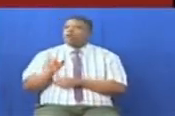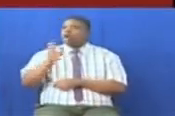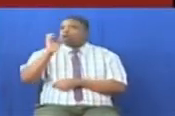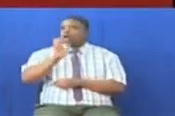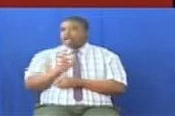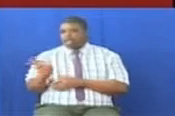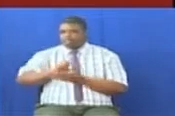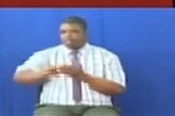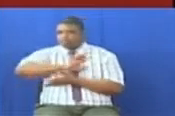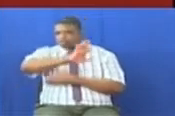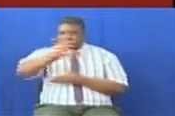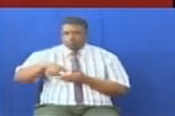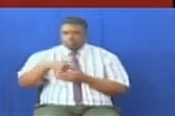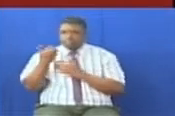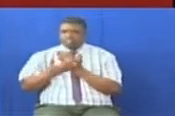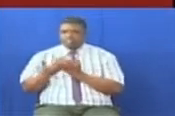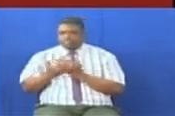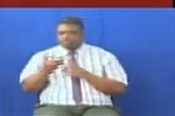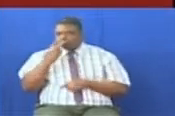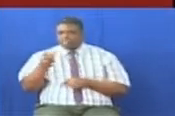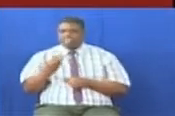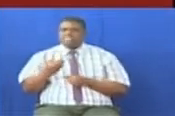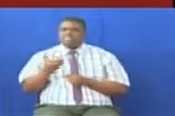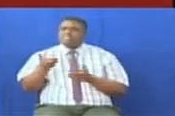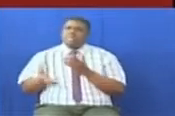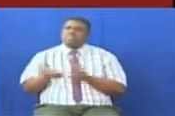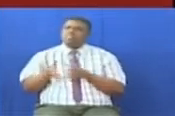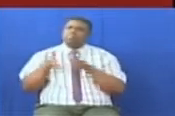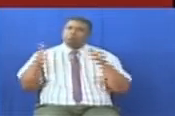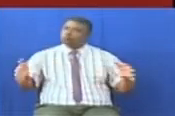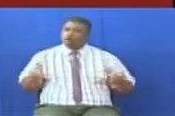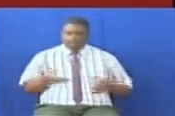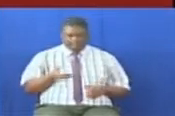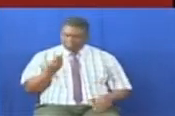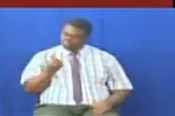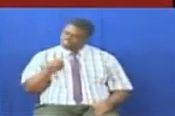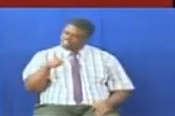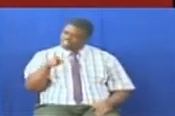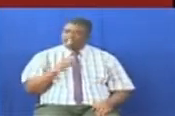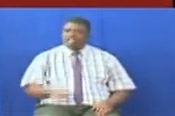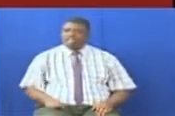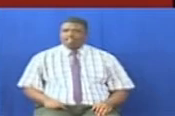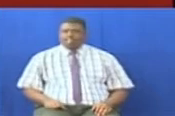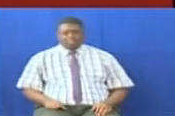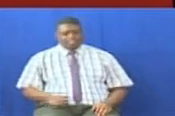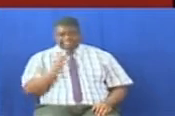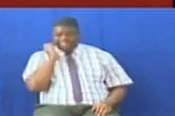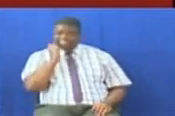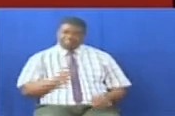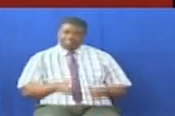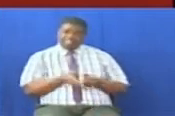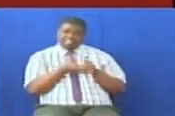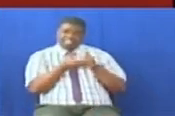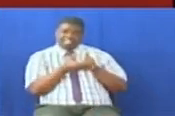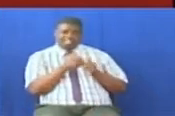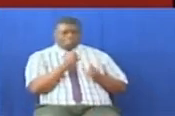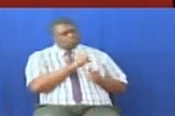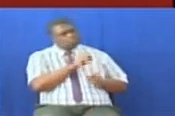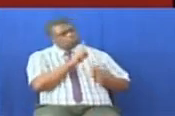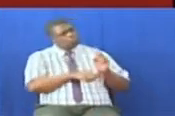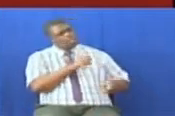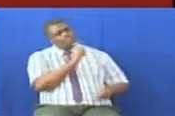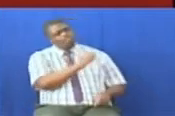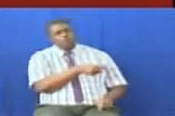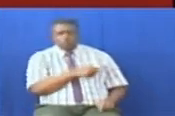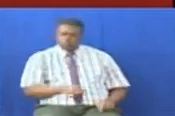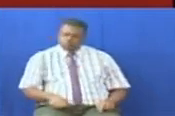nchini. Unaweza kuona ni kiasi kikubwa sana cha fedha. Mheshimiwa Spika, hapa kuna maswali mengi ya kujiuliza. Ni kwa